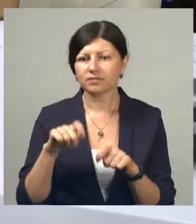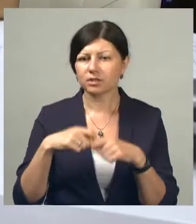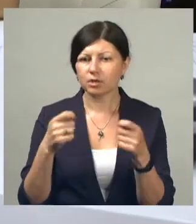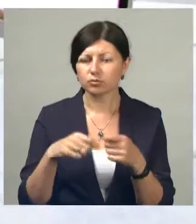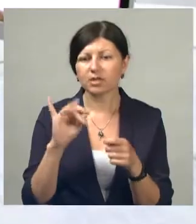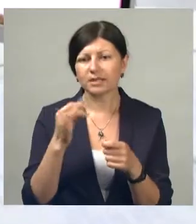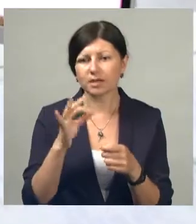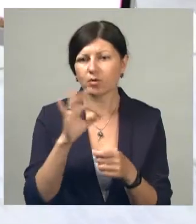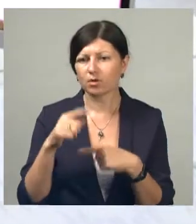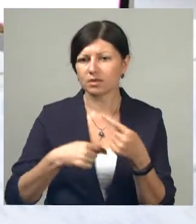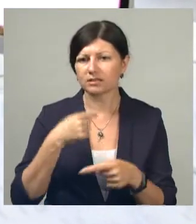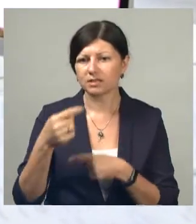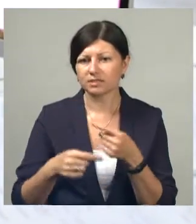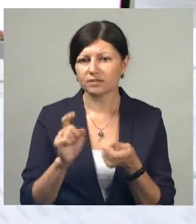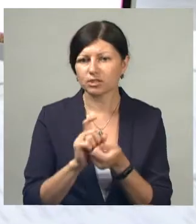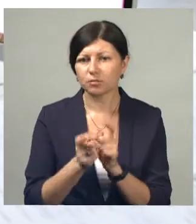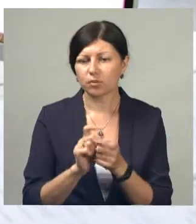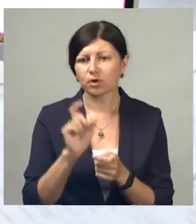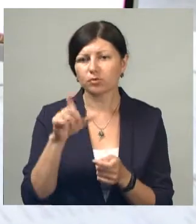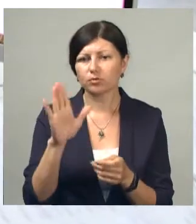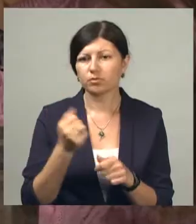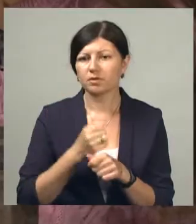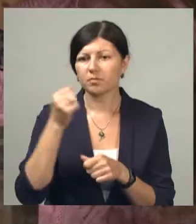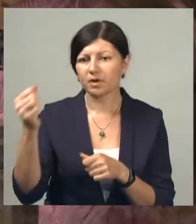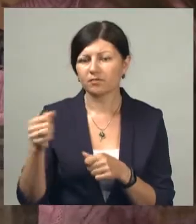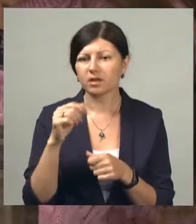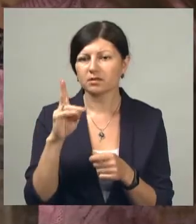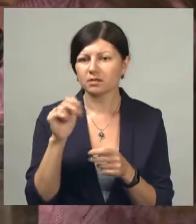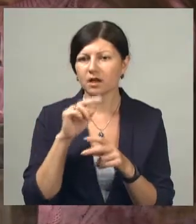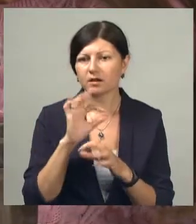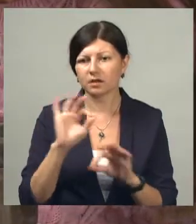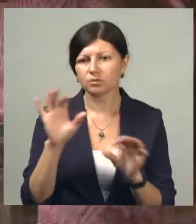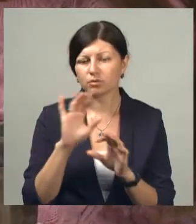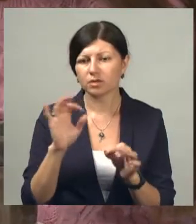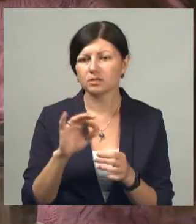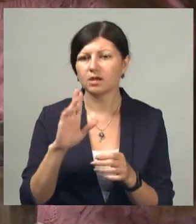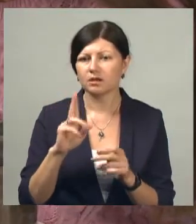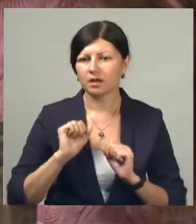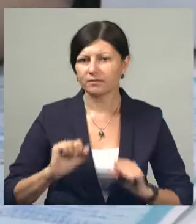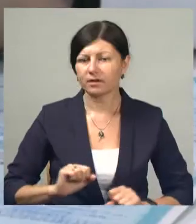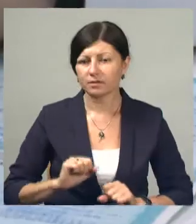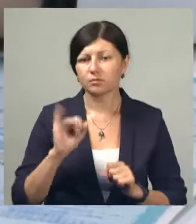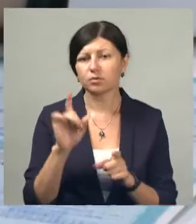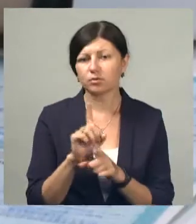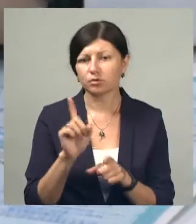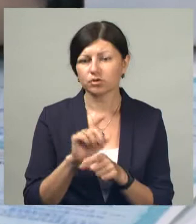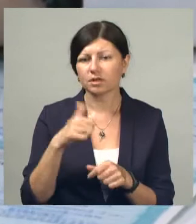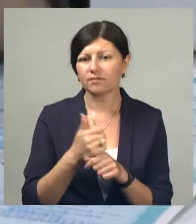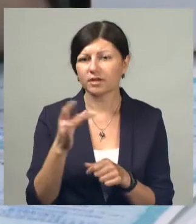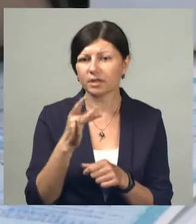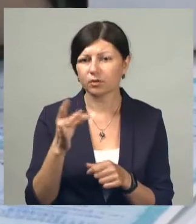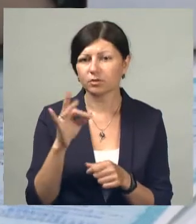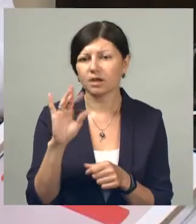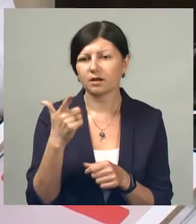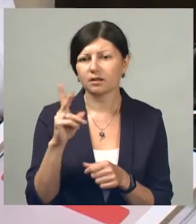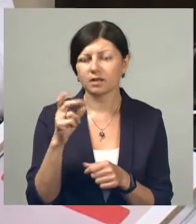наследственным спорам в этих случаях людей будут направлять на консультацию к членом адвокатской палаты глава региона вячеслав гладков почти инициативе